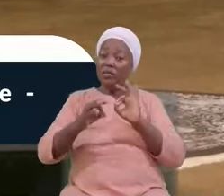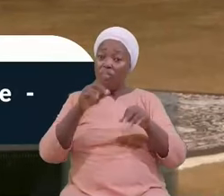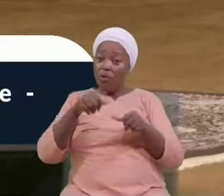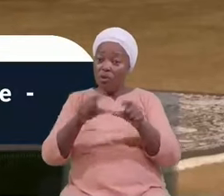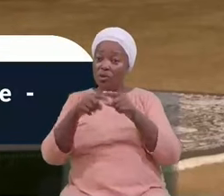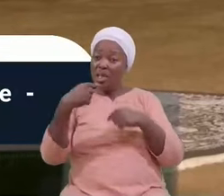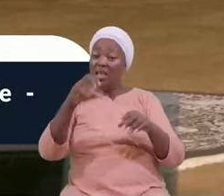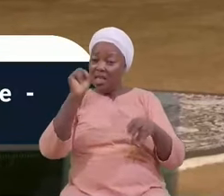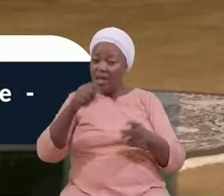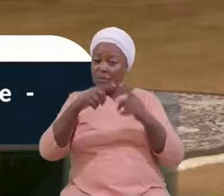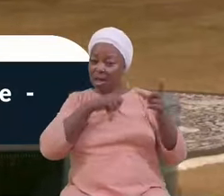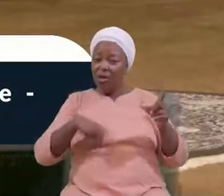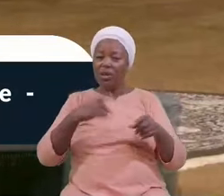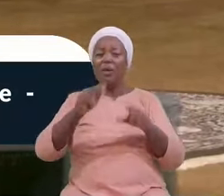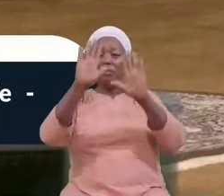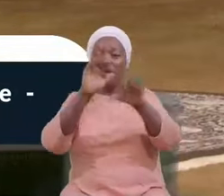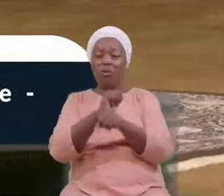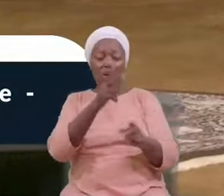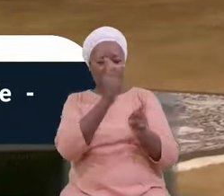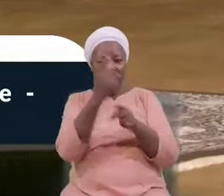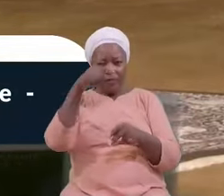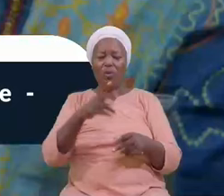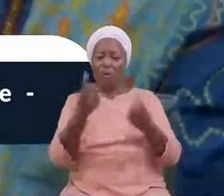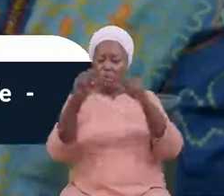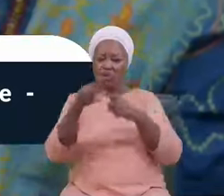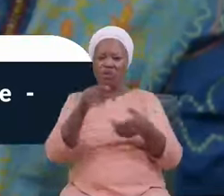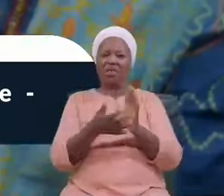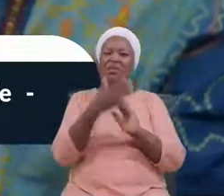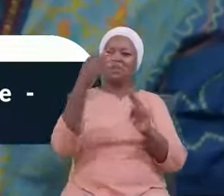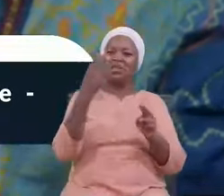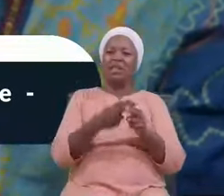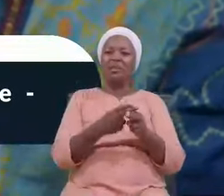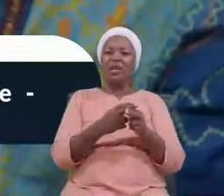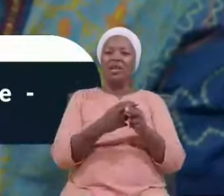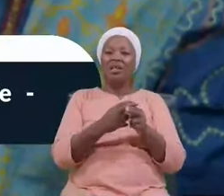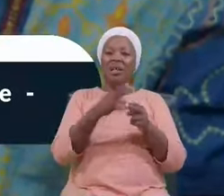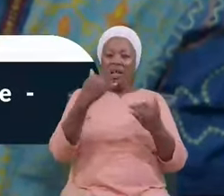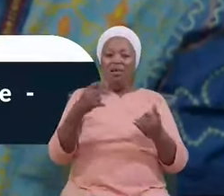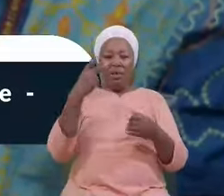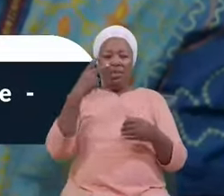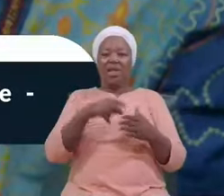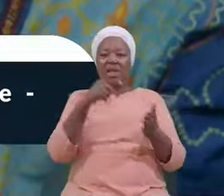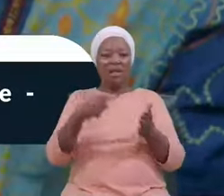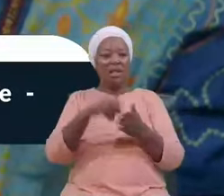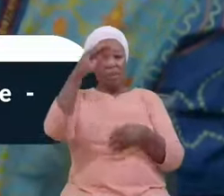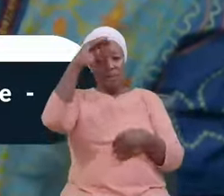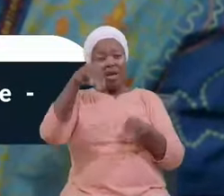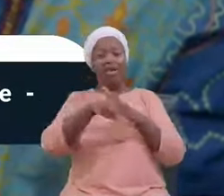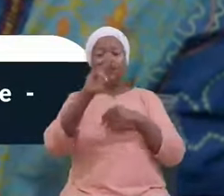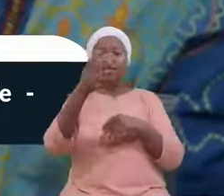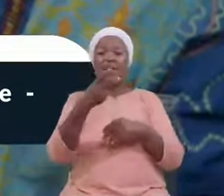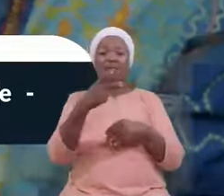sont réservés pour vous, vous viendront au nom de Jésus. Vous voyez cet homme, 2 Rois 7,